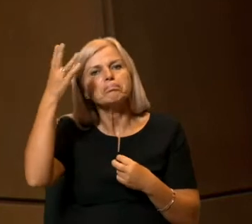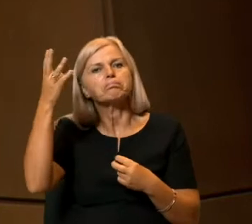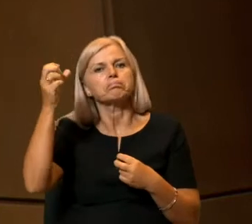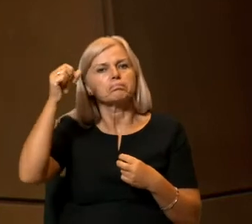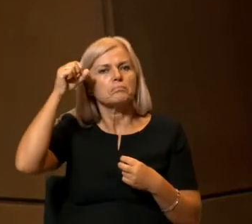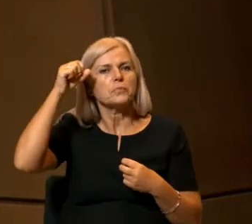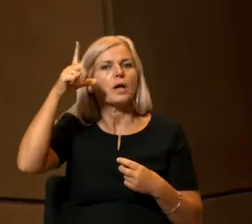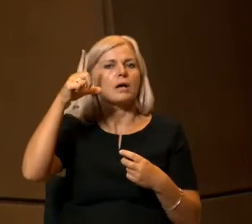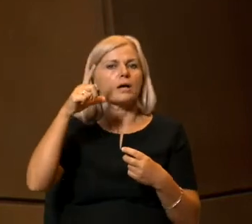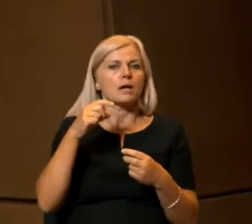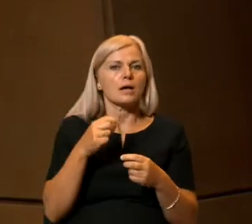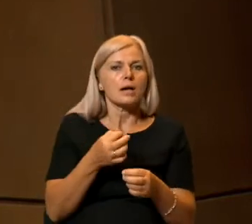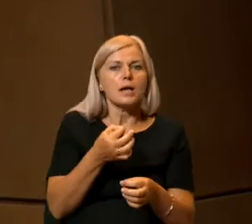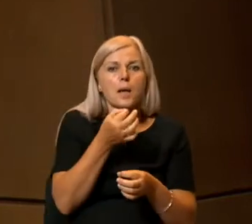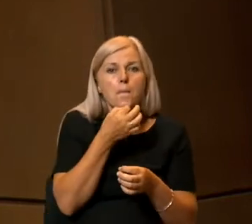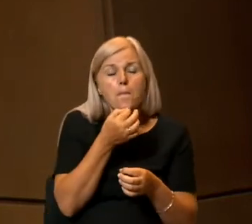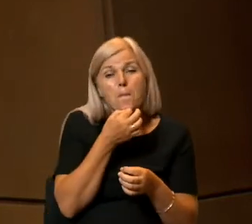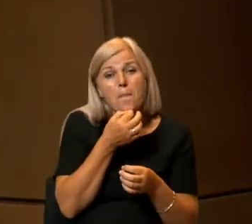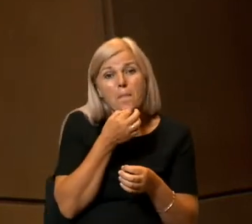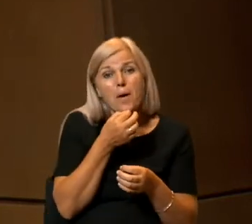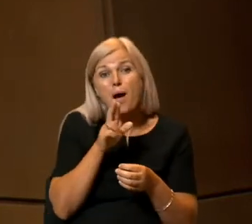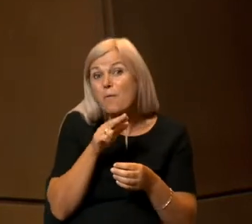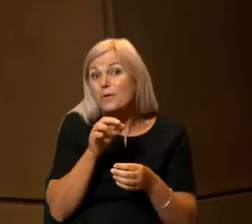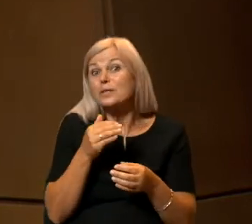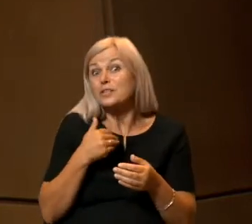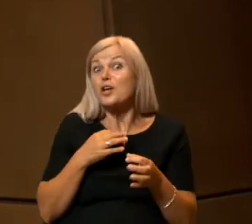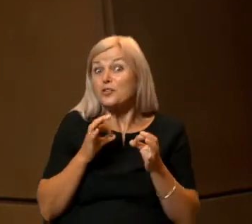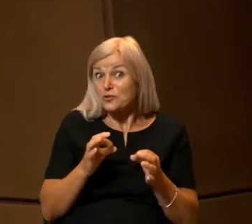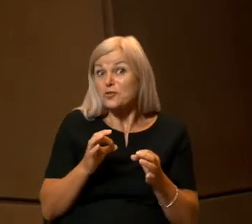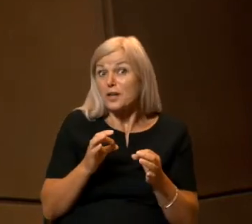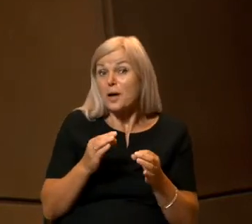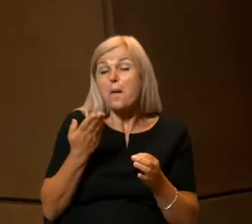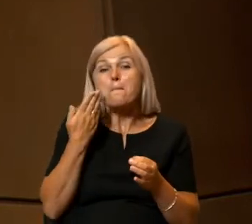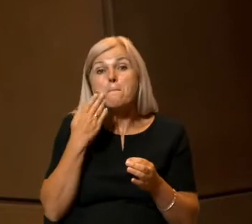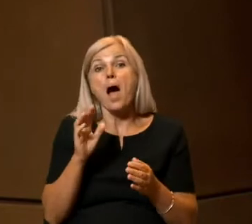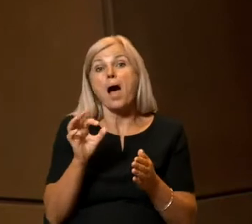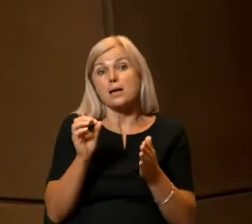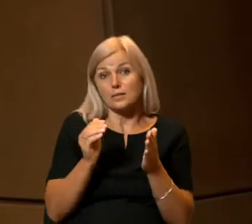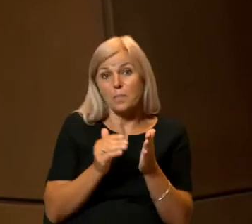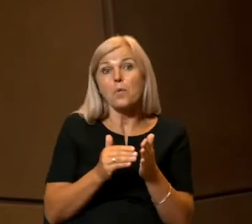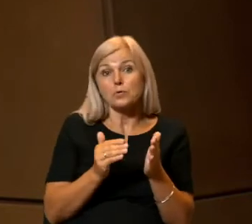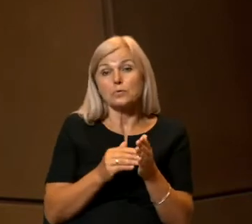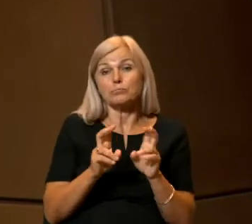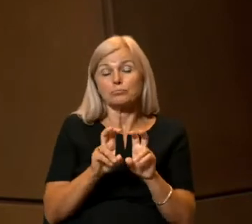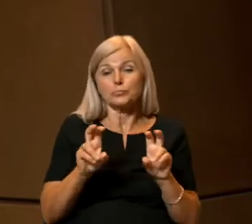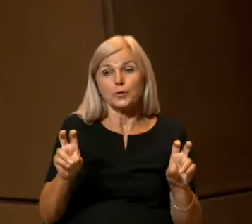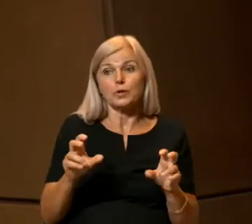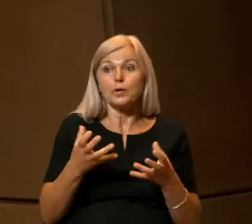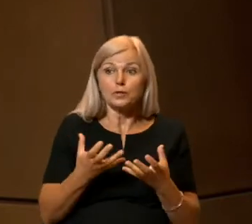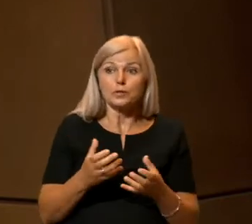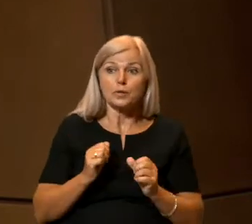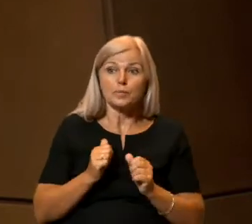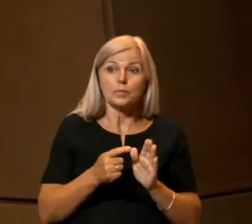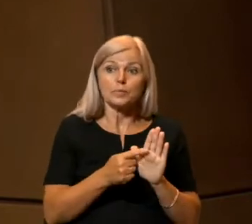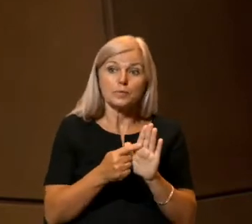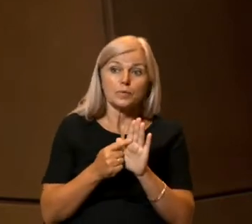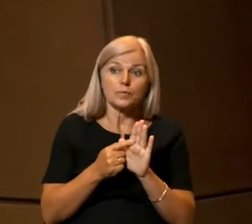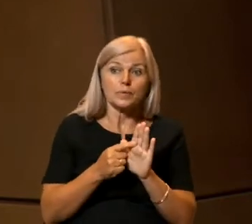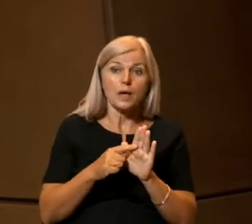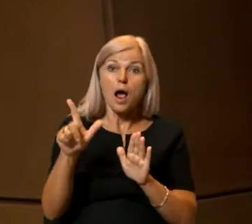pewnie jak mało kiedy ten namysł jest nam bardzo potrzebny. Chciałabym, żebyście Państwo zwrócili uwagę na